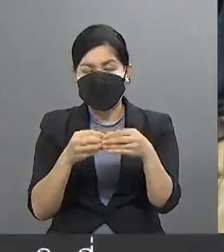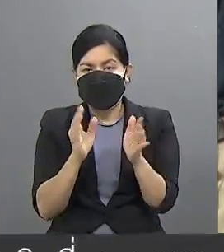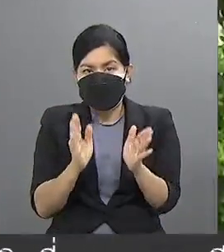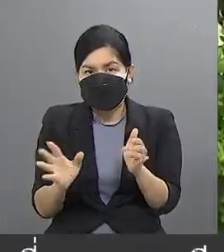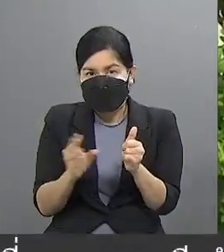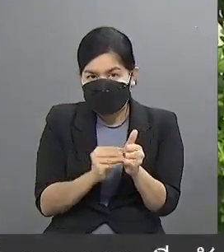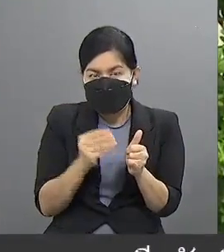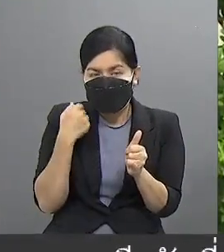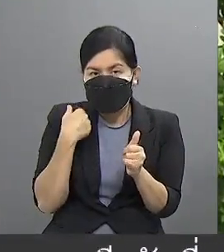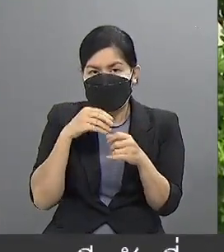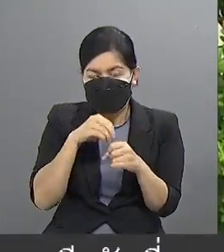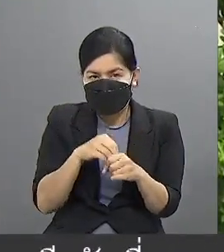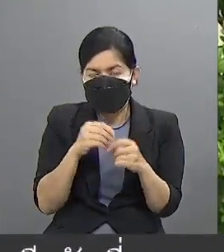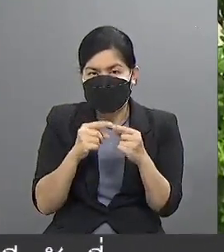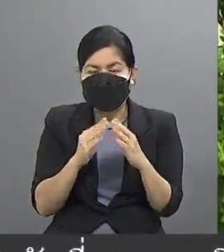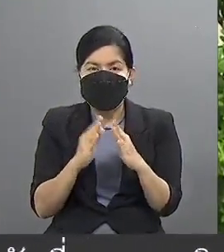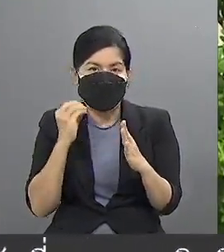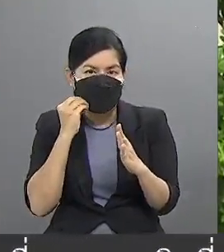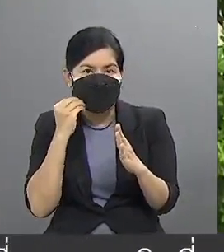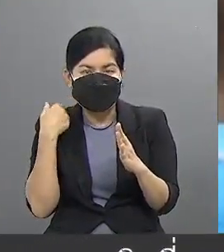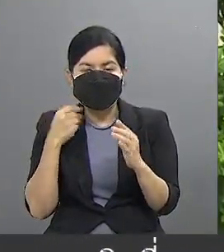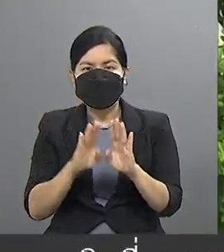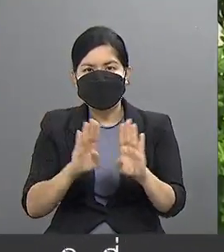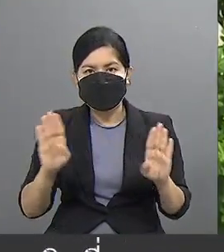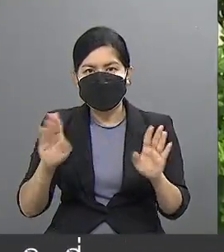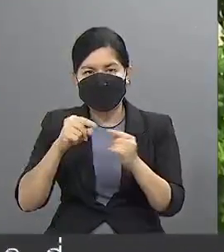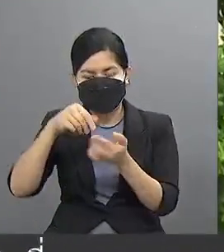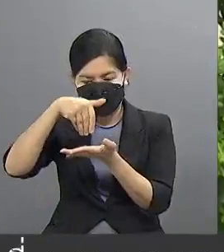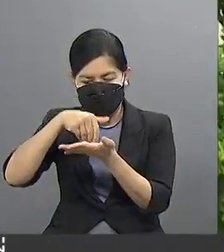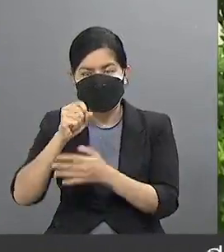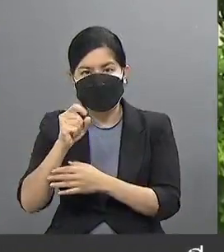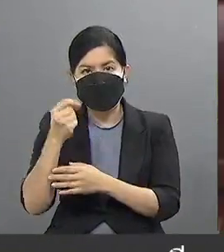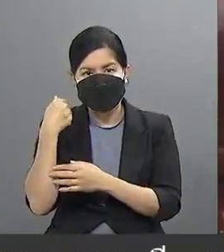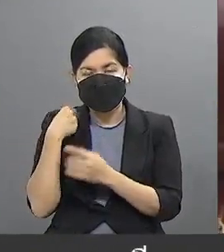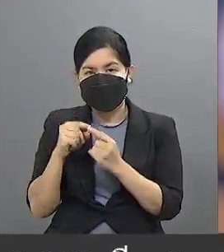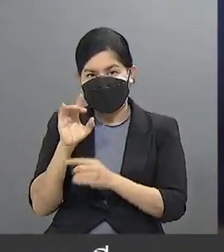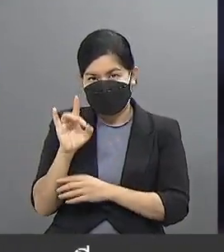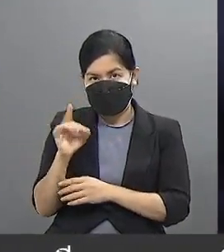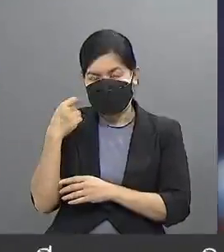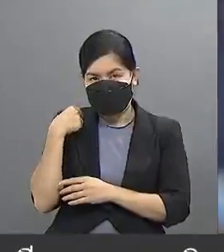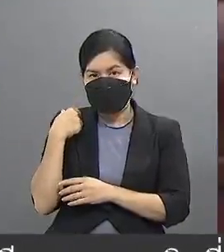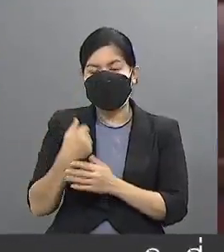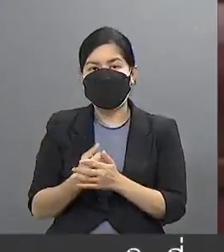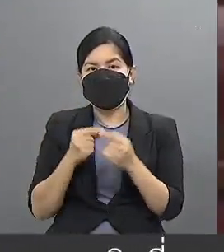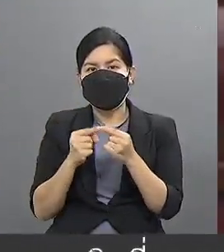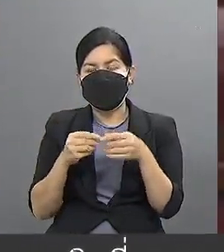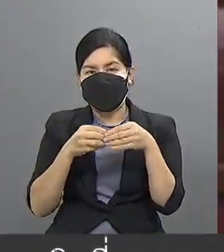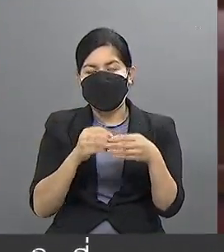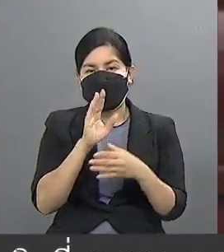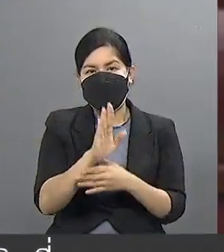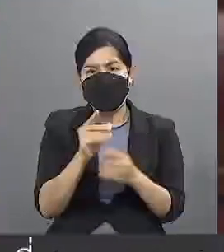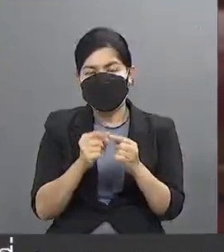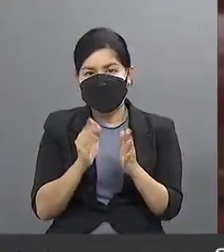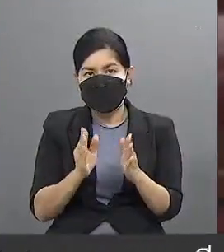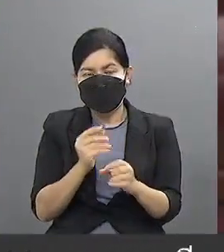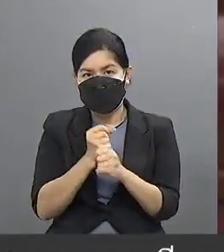นรวมถึงต้องเปิดศูนย์พักคอยขึ้นถึง8แห่งเพื่อกระจายผู้ติดเชื้อจากโรงงานแปรรูปไม้กว่า2คนให้พักร